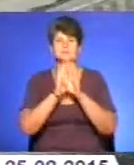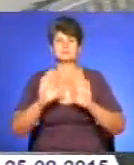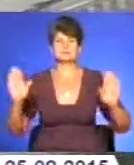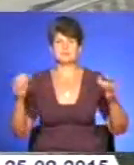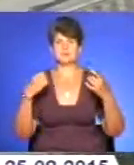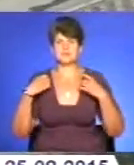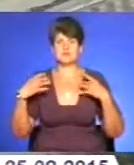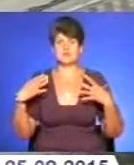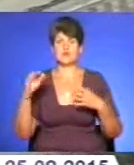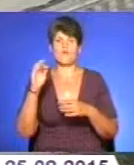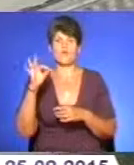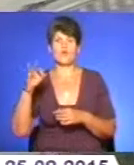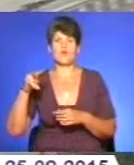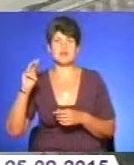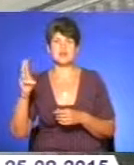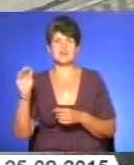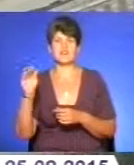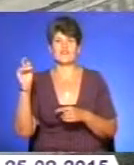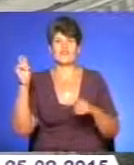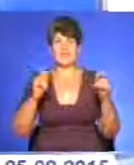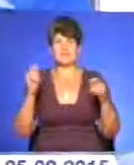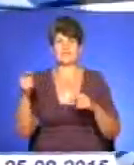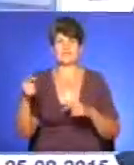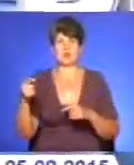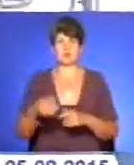святі «Фолькфест» у Тернополі.